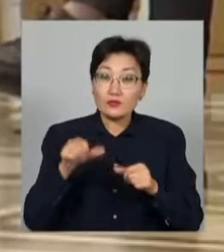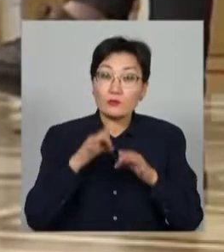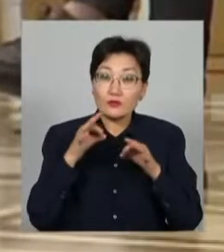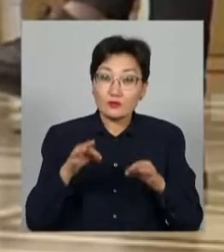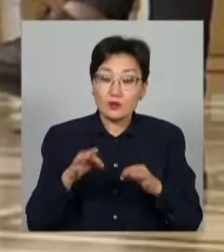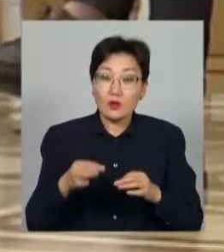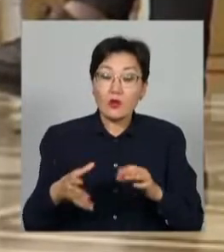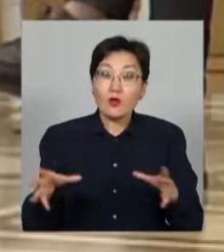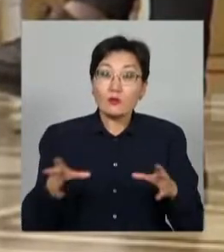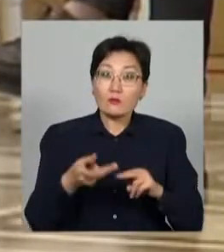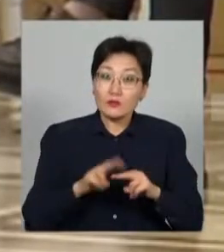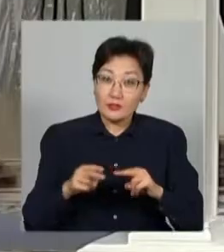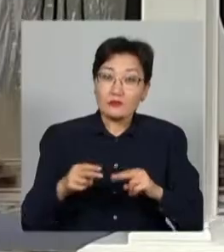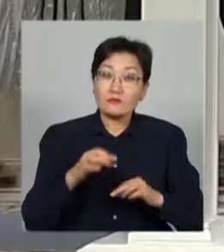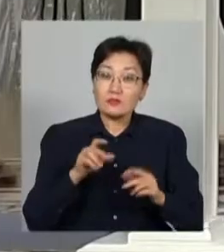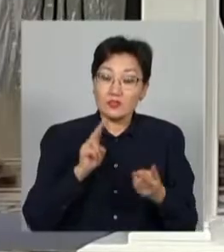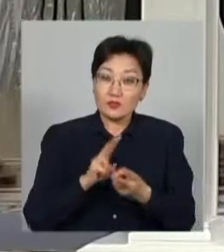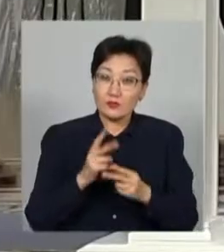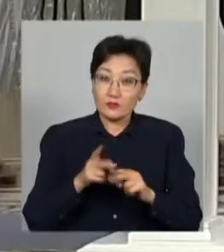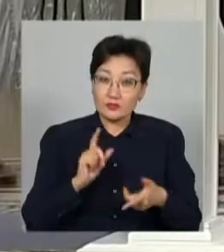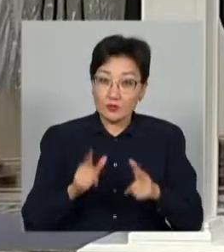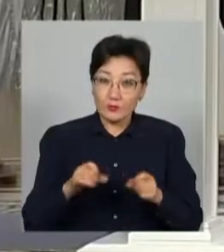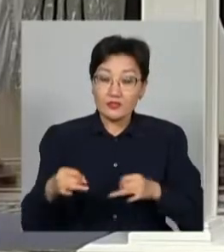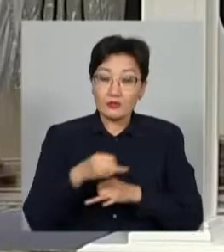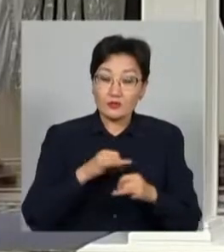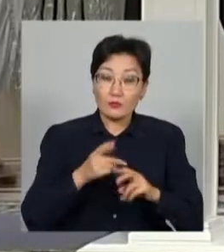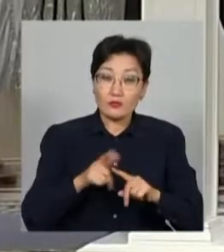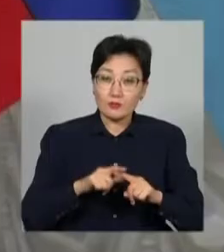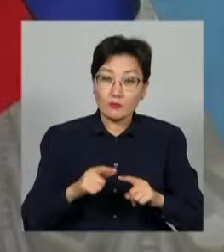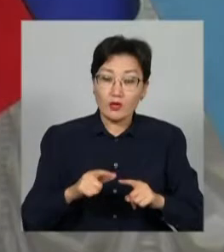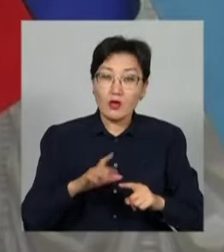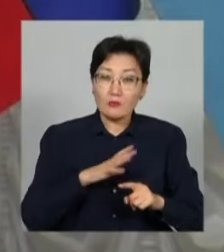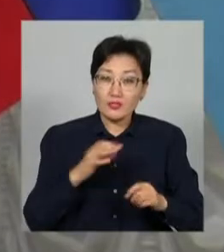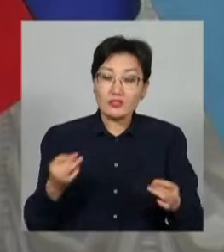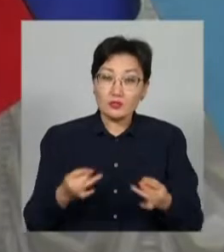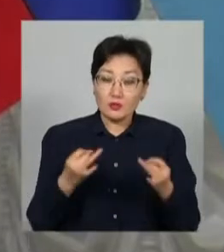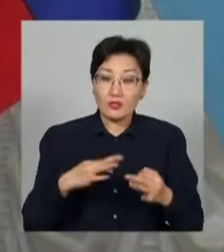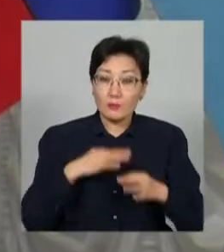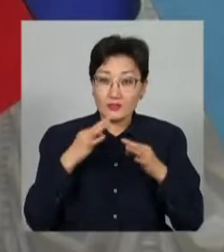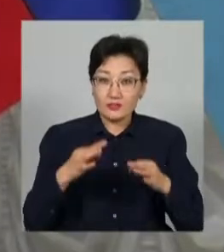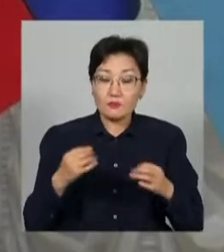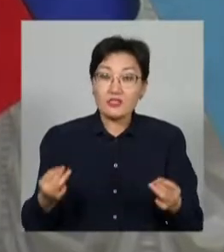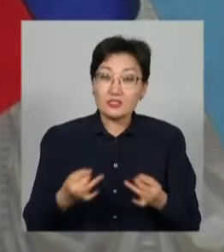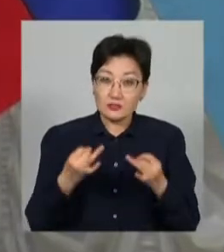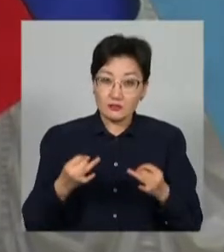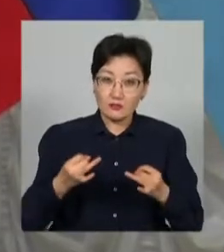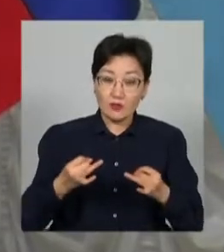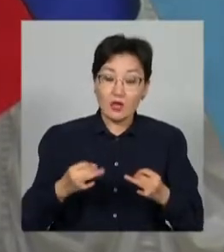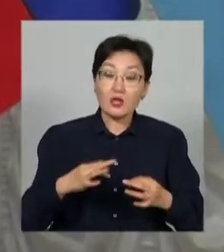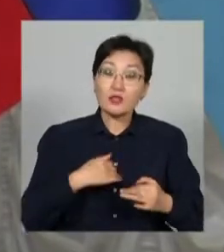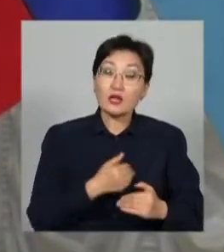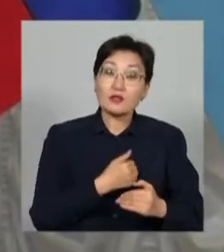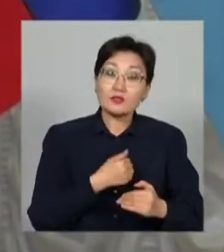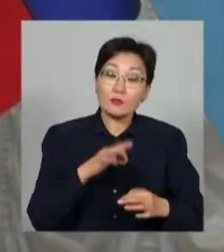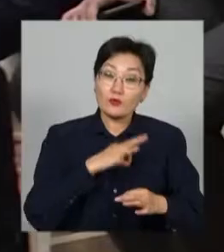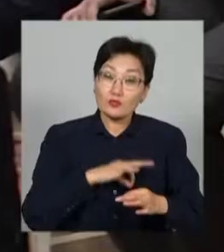отметил плодотворность этой встречи. Действительно, переговоры были очень насыщенными, я бы сказал, интересными. Я хотел